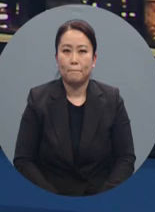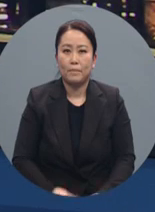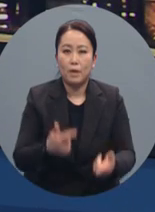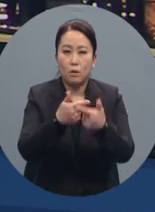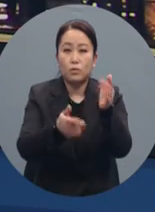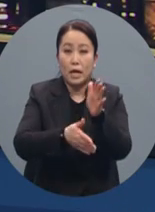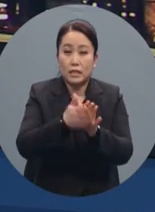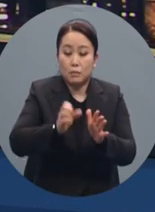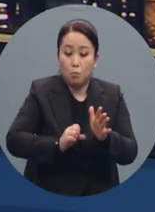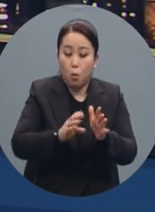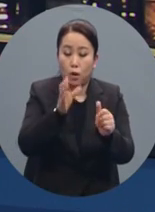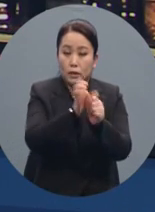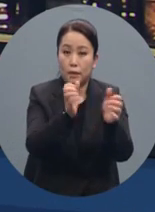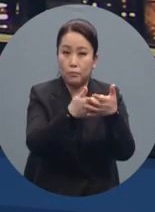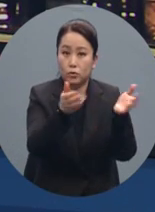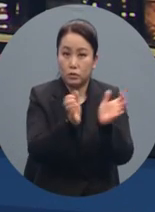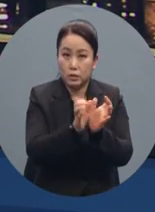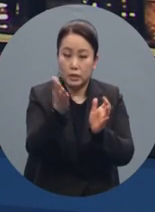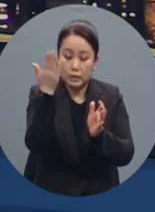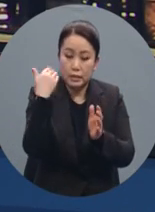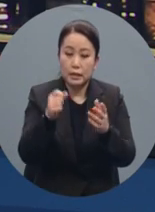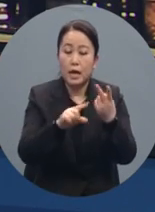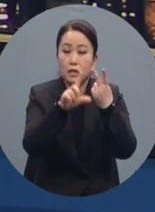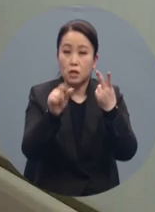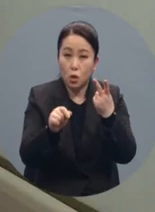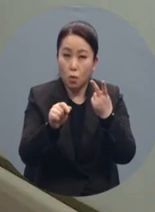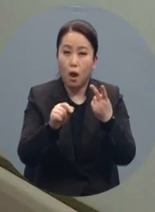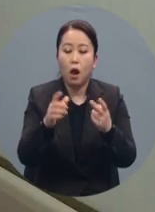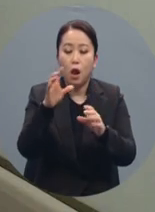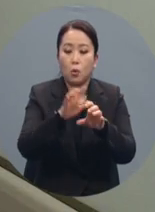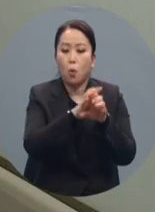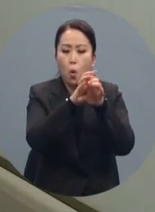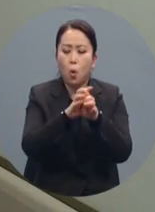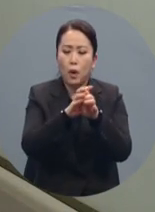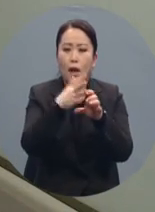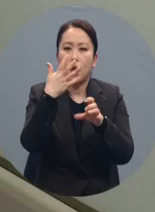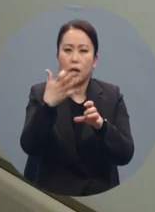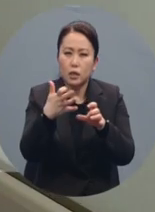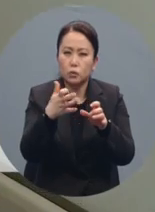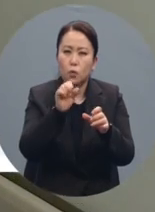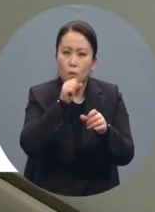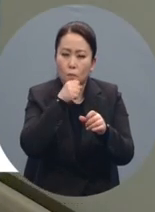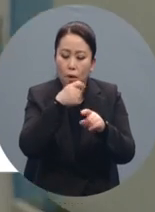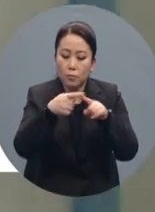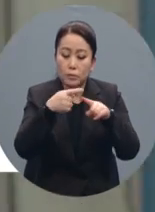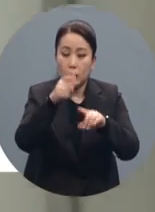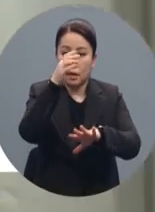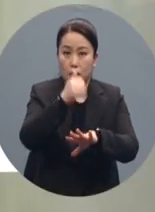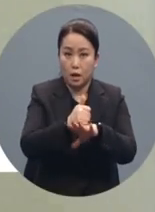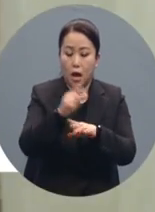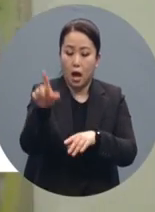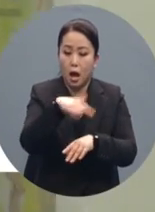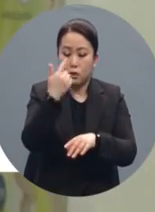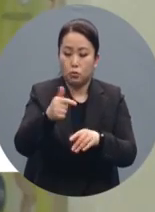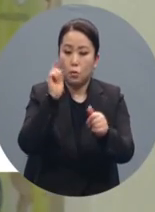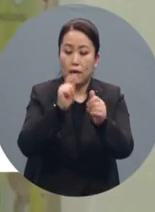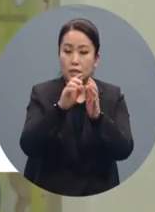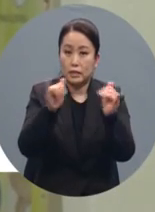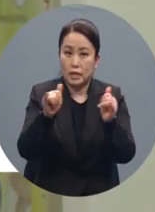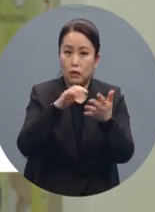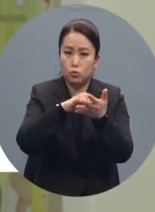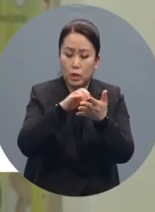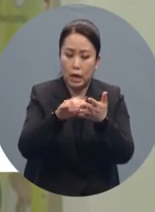부산시 보건당국은 에 지난달 코론 알고 지표를 분석한 결과 하루 헉 진짜 수가 매주 두 배씩 증가했다고